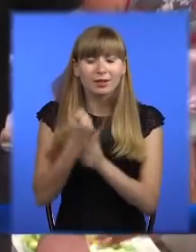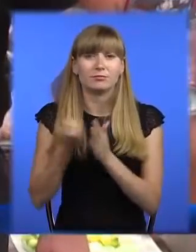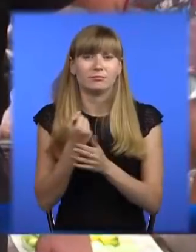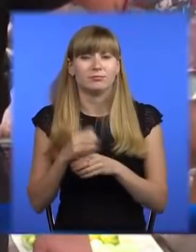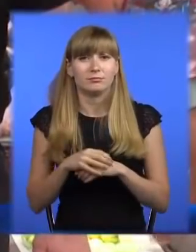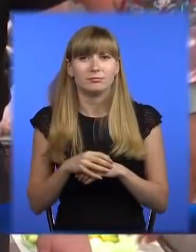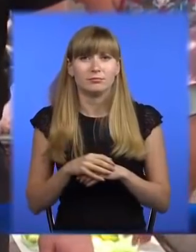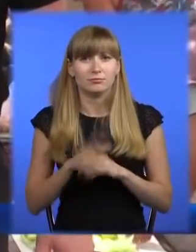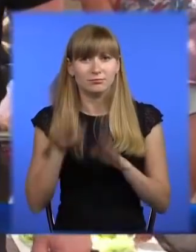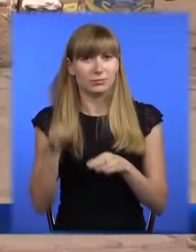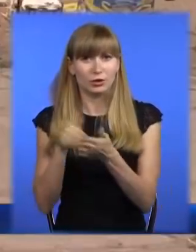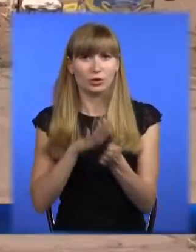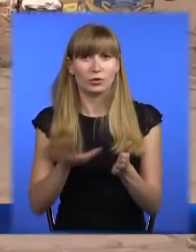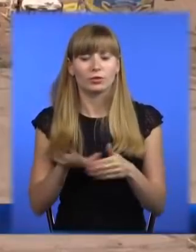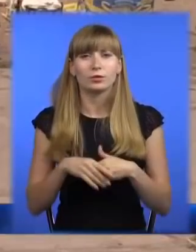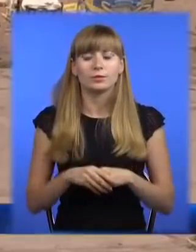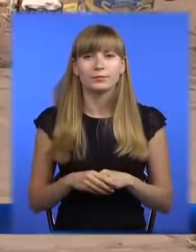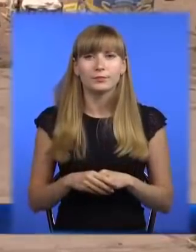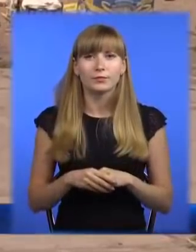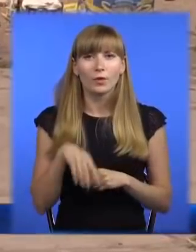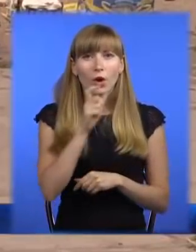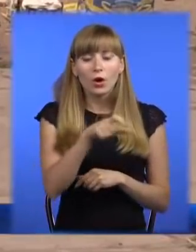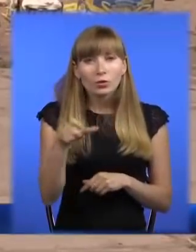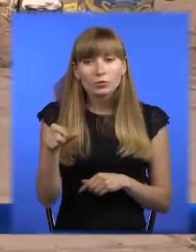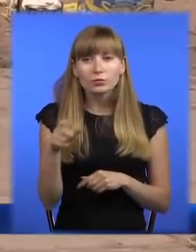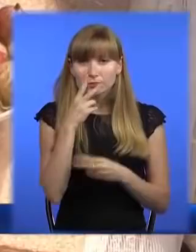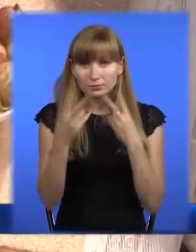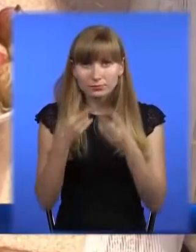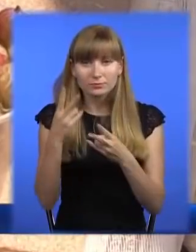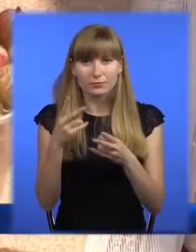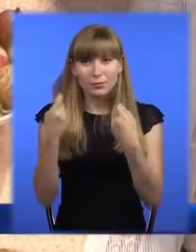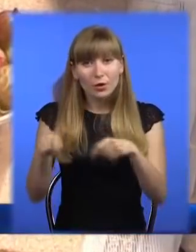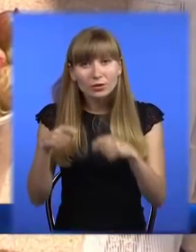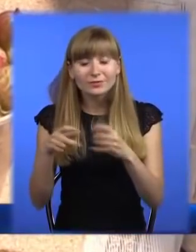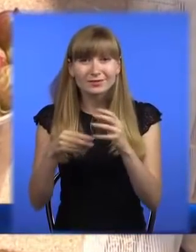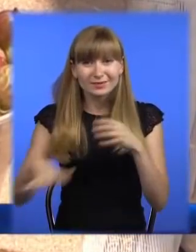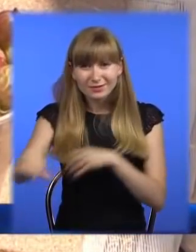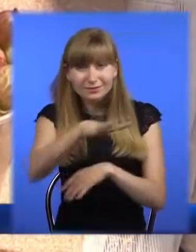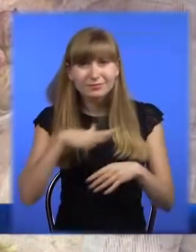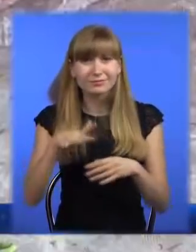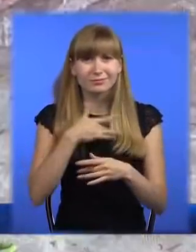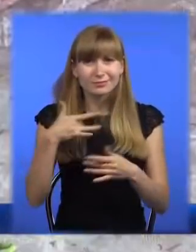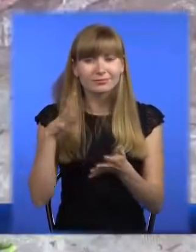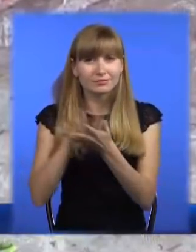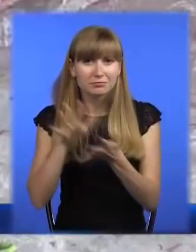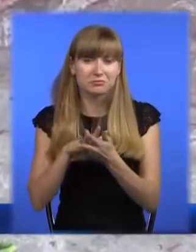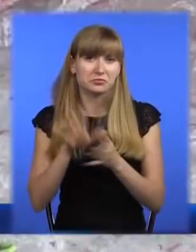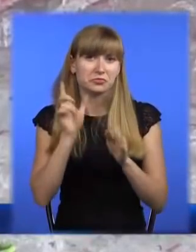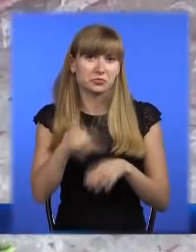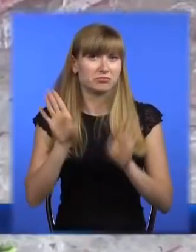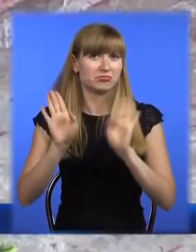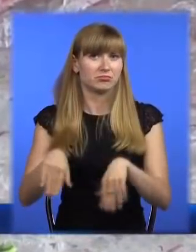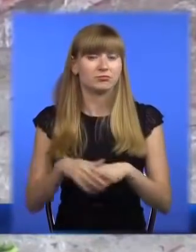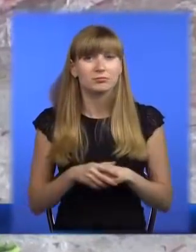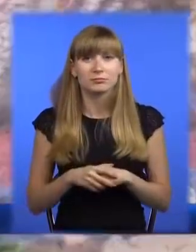вопрос, жінка? Я спішу просто. Багатьох взагалі не хвилює той факт, що люди торгують прямо з землі. Кажуть однаково, все необхідне купують